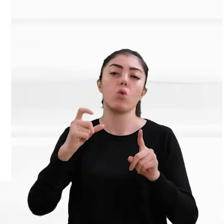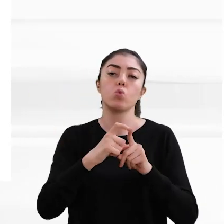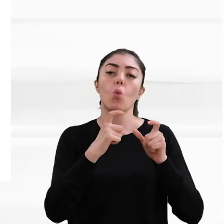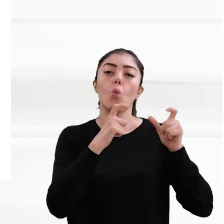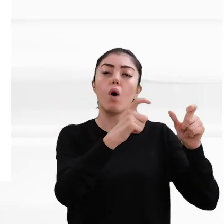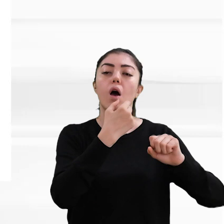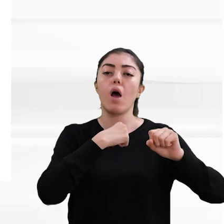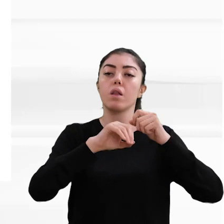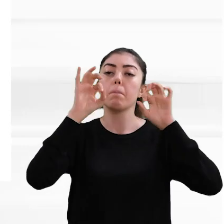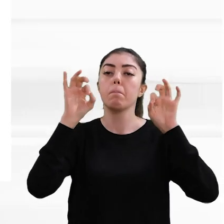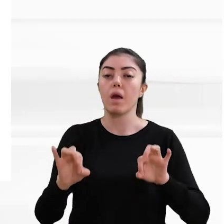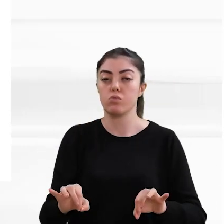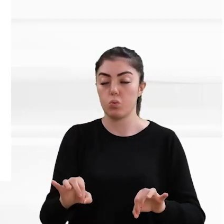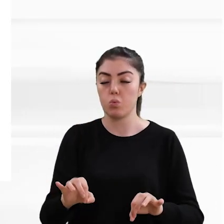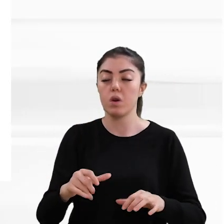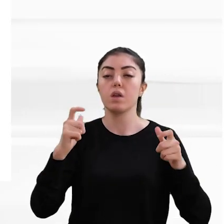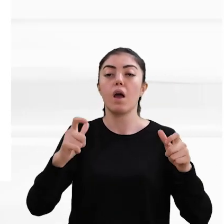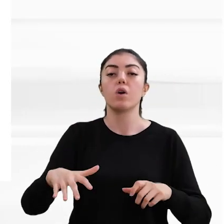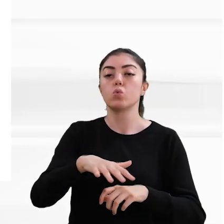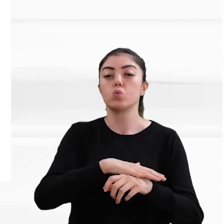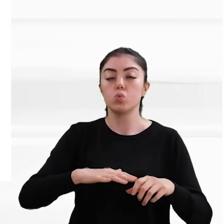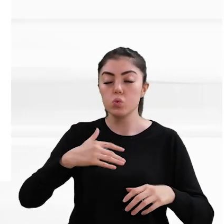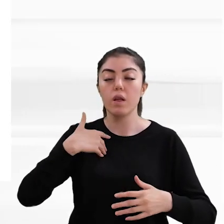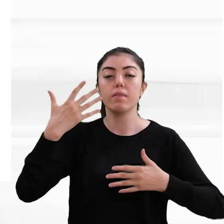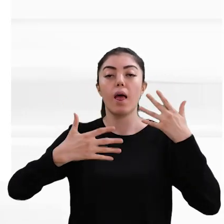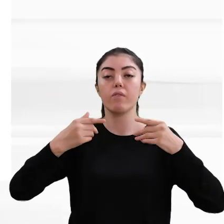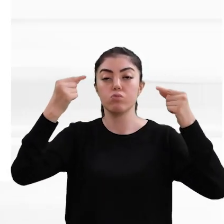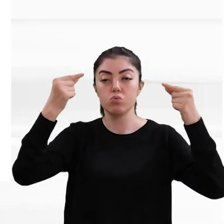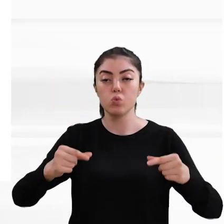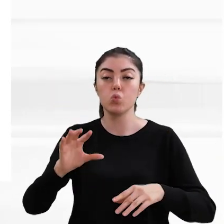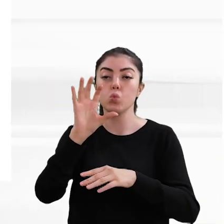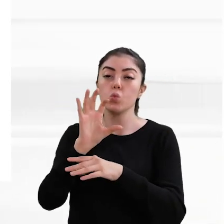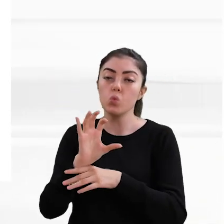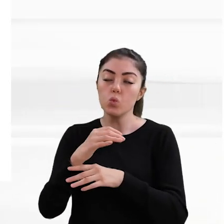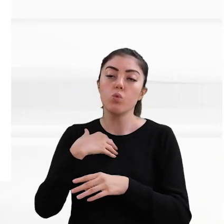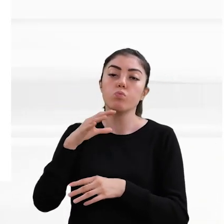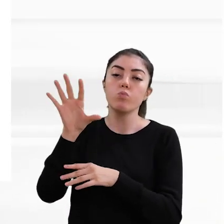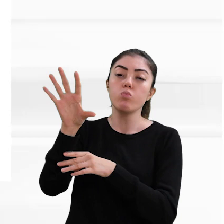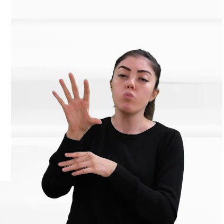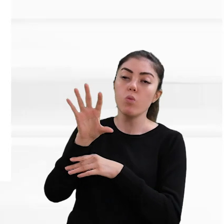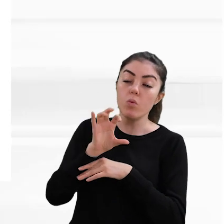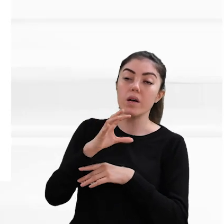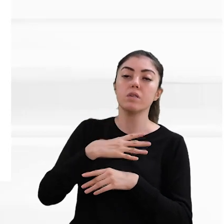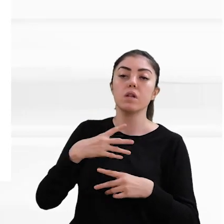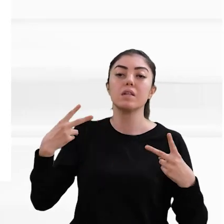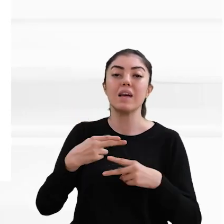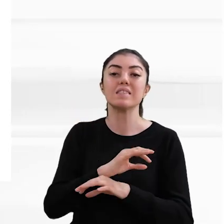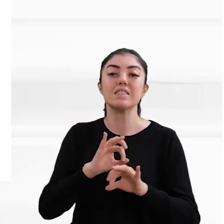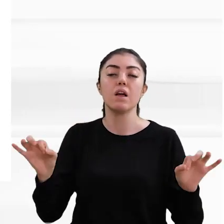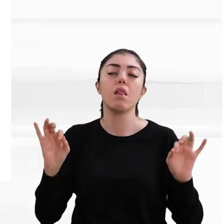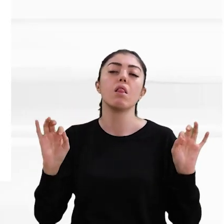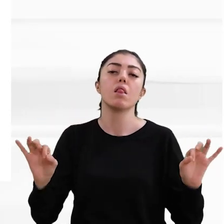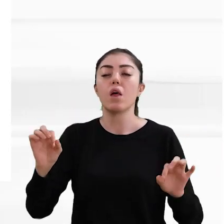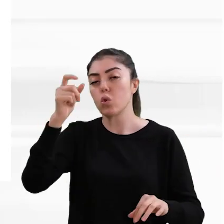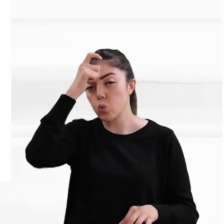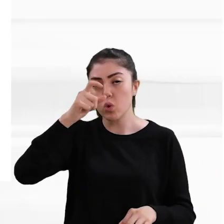sabit bulunan birine göre doğuya doğru hareket etmektedir. Yeryüzündeki televizyon antenlerinin bu uydudan kesintisiz olarak sinyal almaları